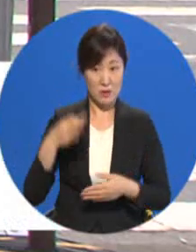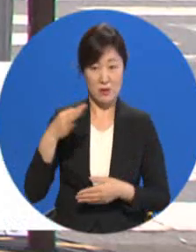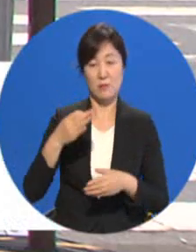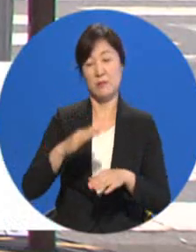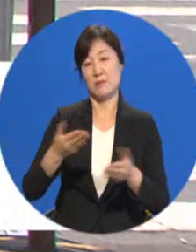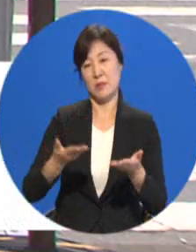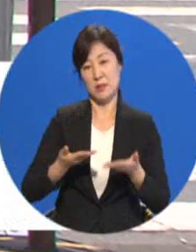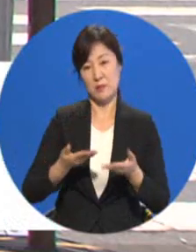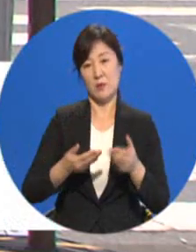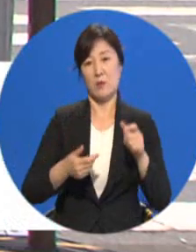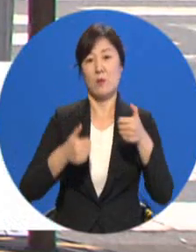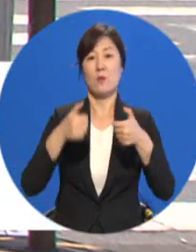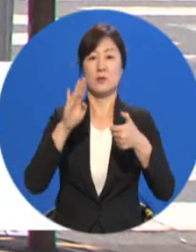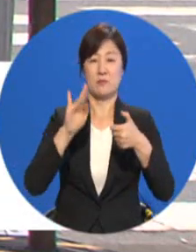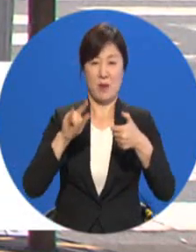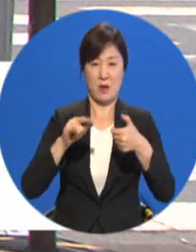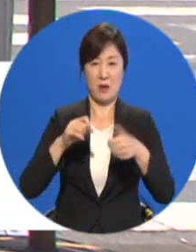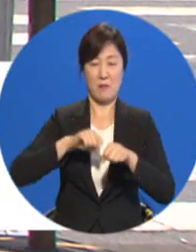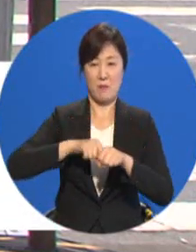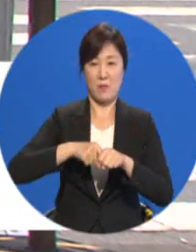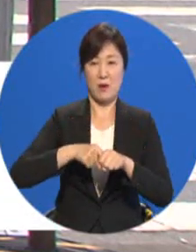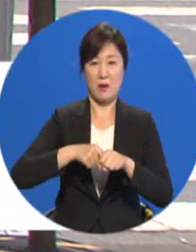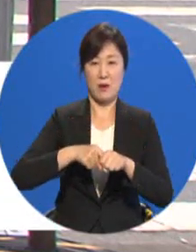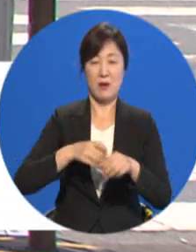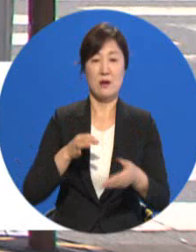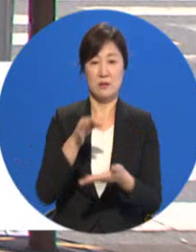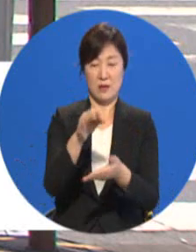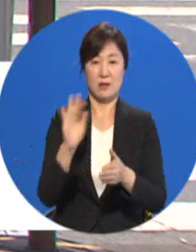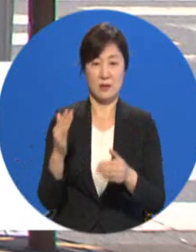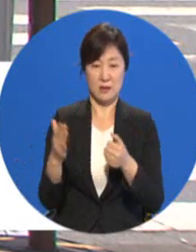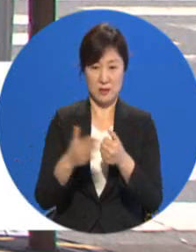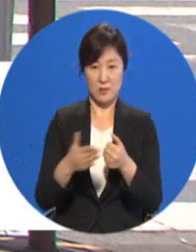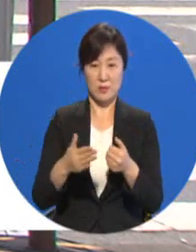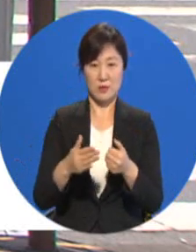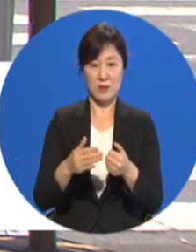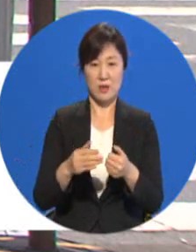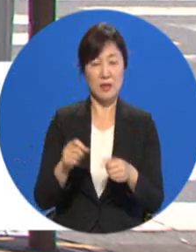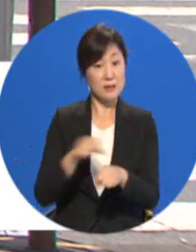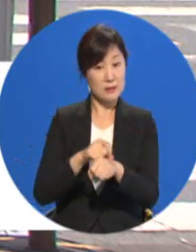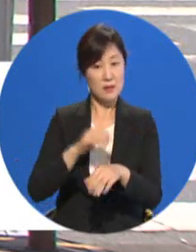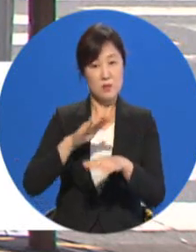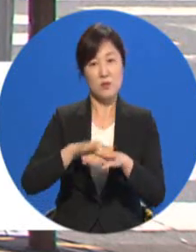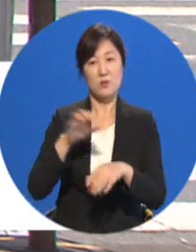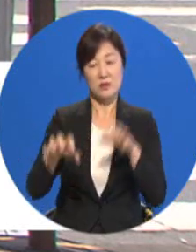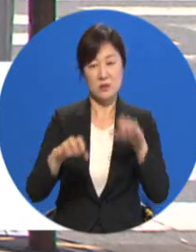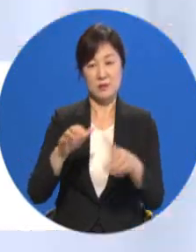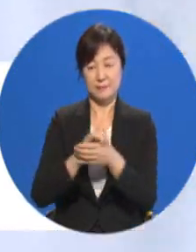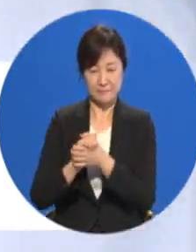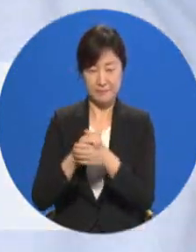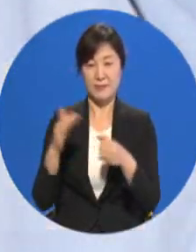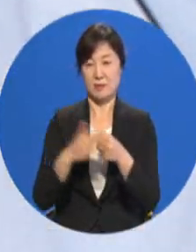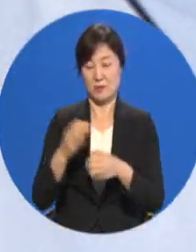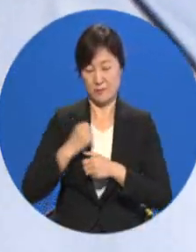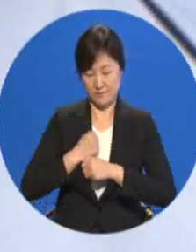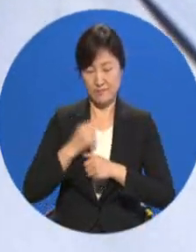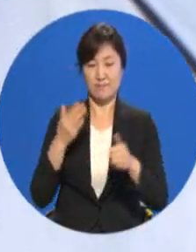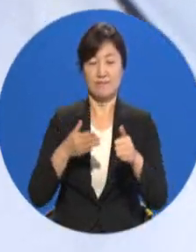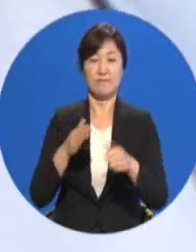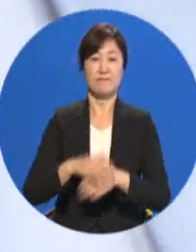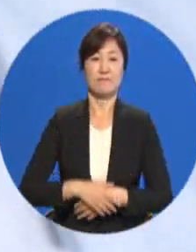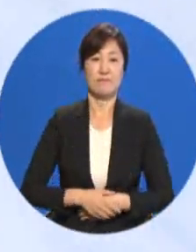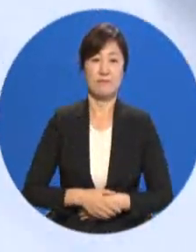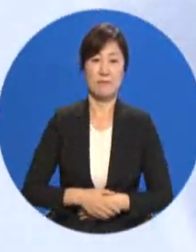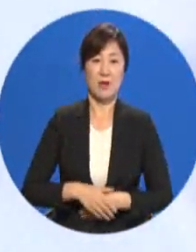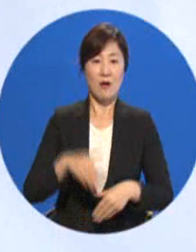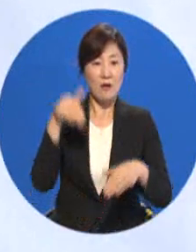50대의 가 처럼 하게 됩니다 예 대강대강 끈끈한 농촌 책에서 많이 발생하고 있는 같습니다 민심의 향방을